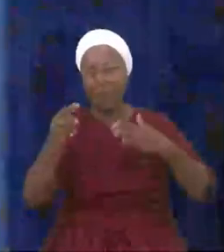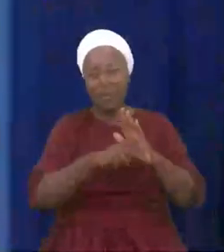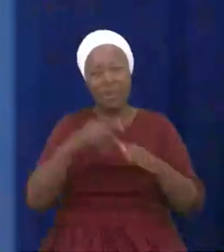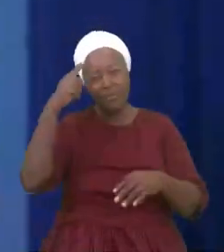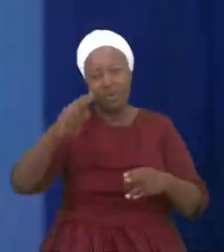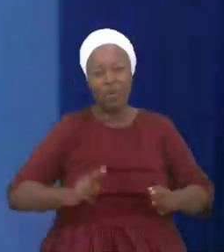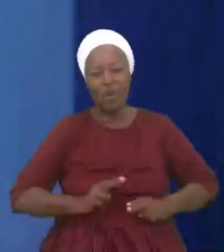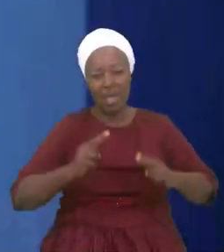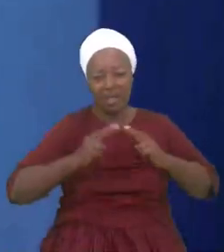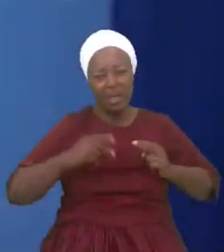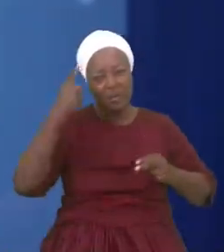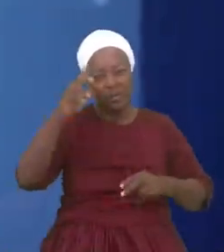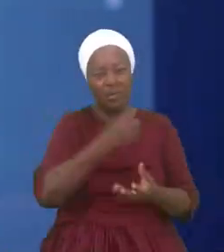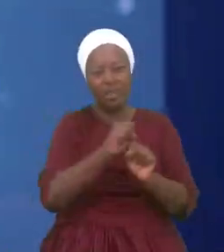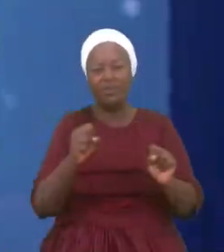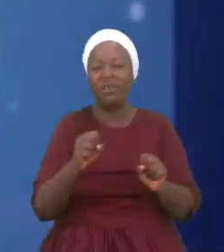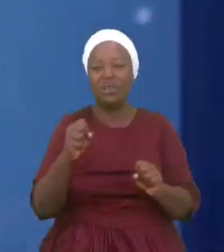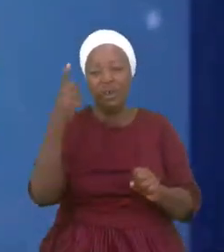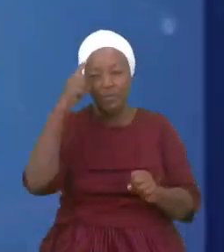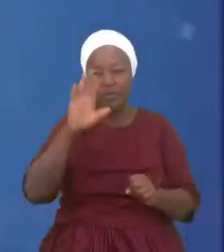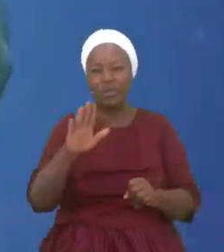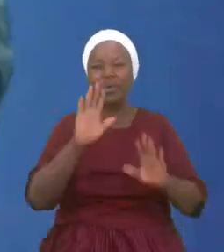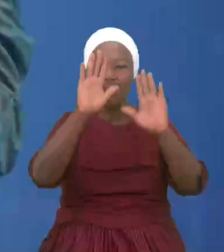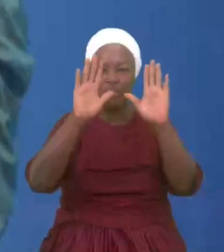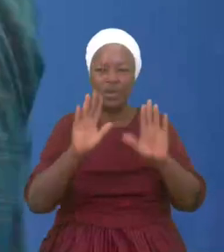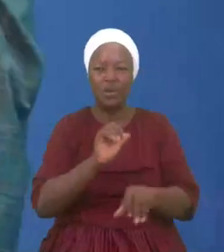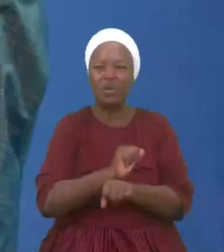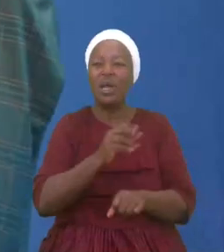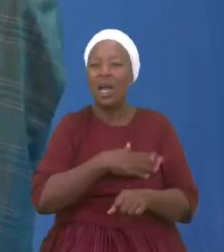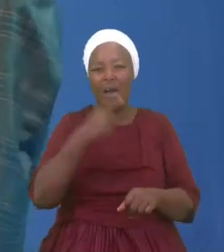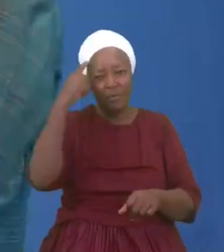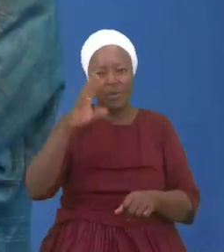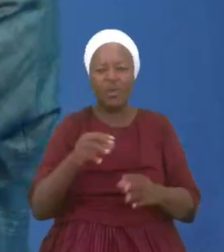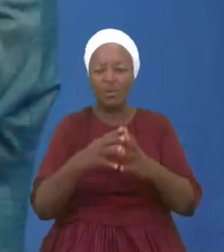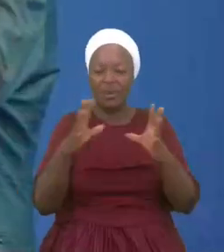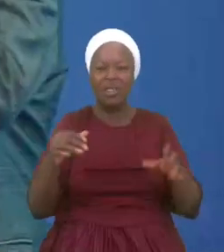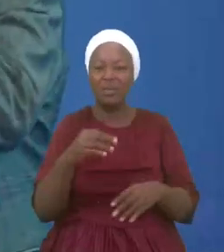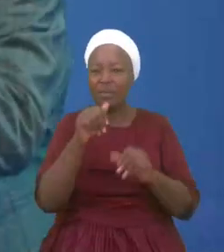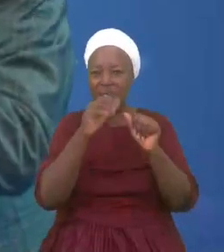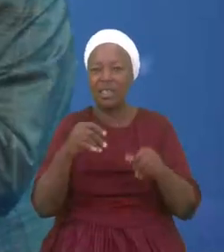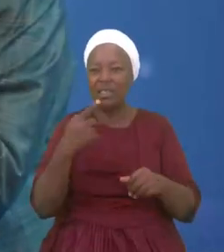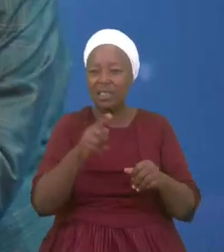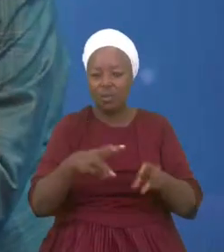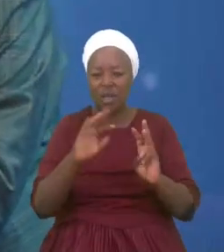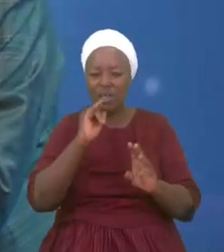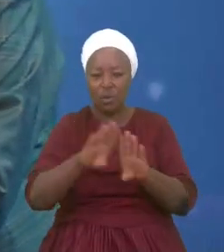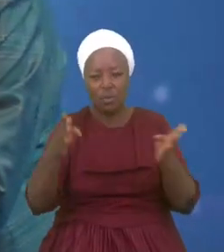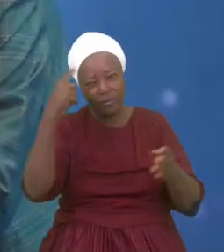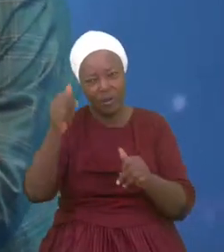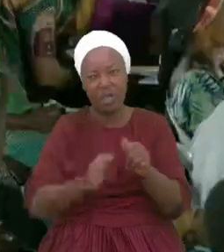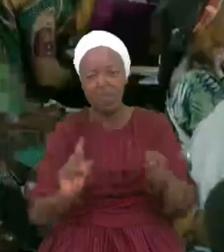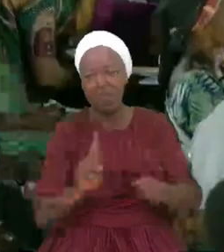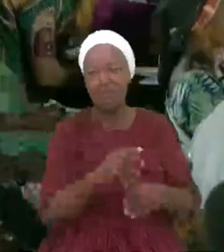la porte demeure ouverte pour vous pour votre bonheur pour votre santé pour votre salut pour votre miracle